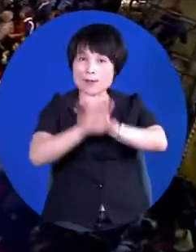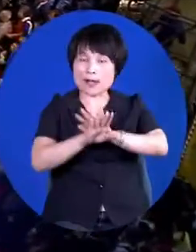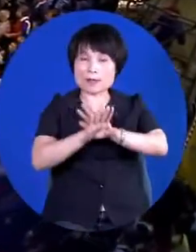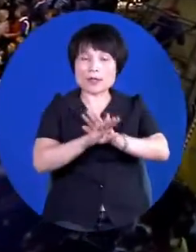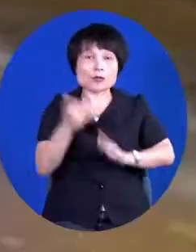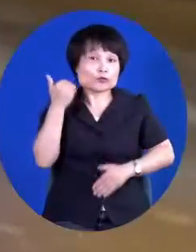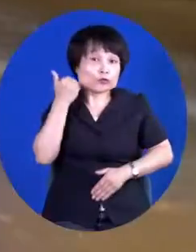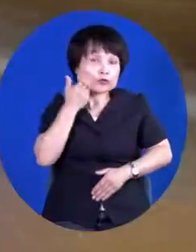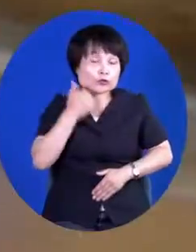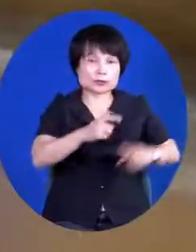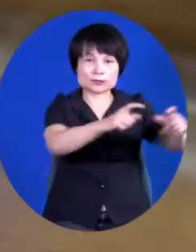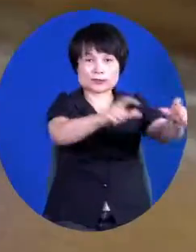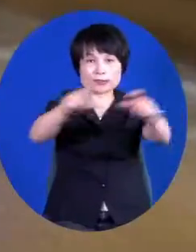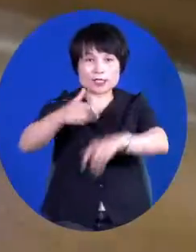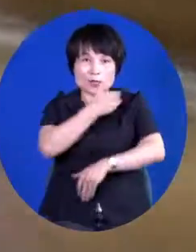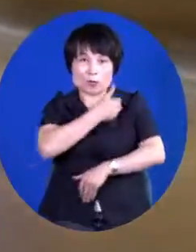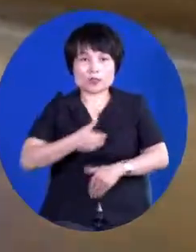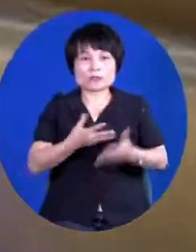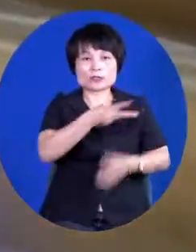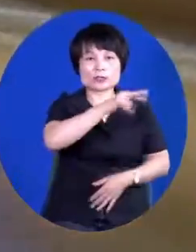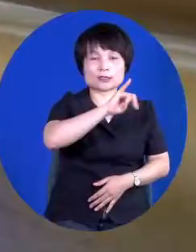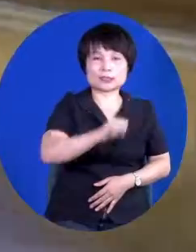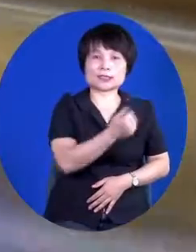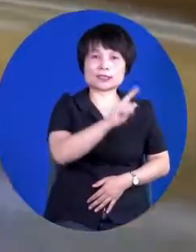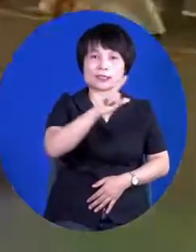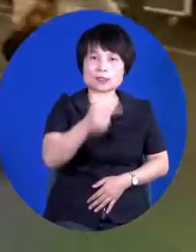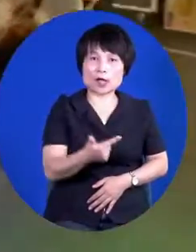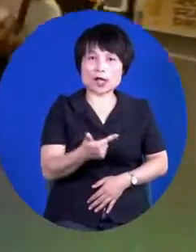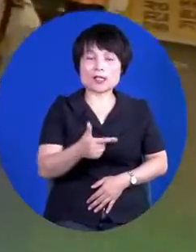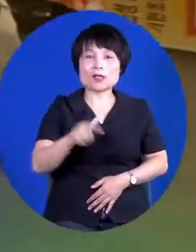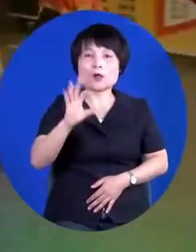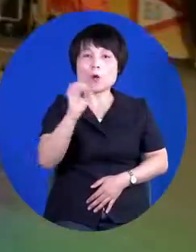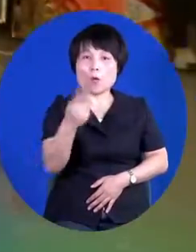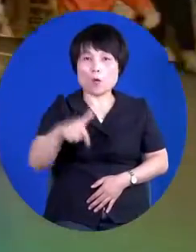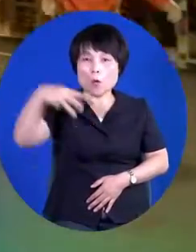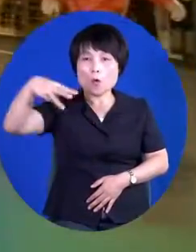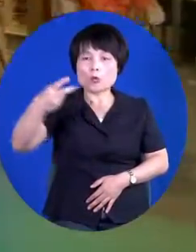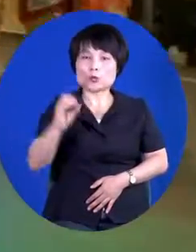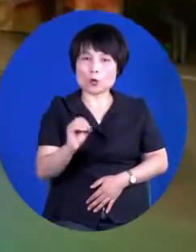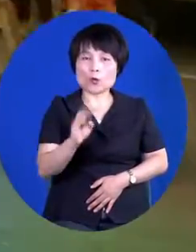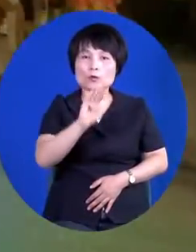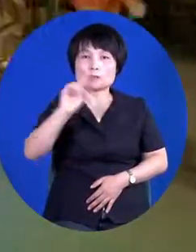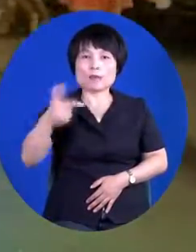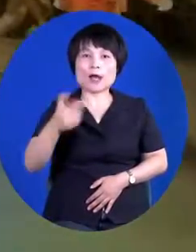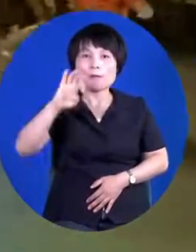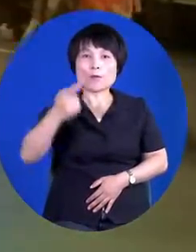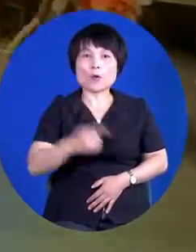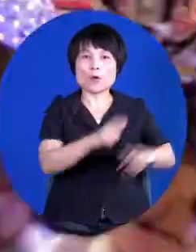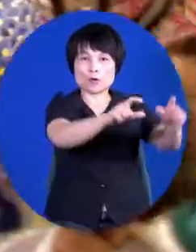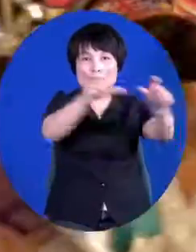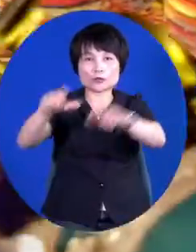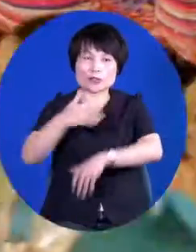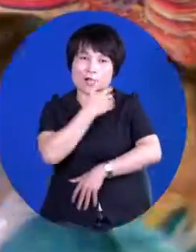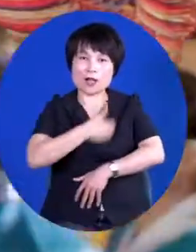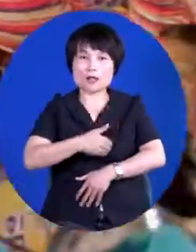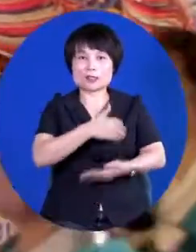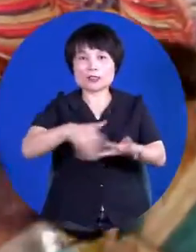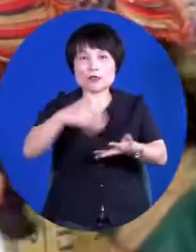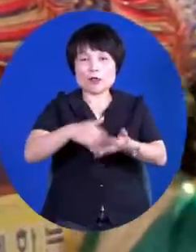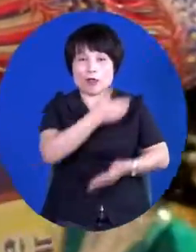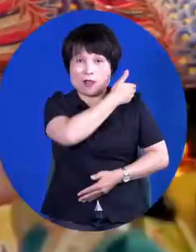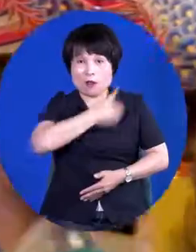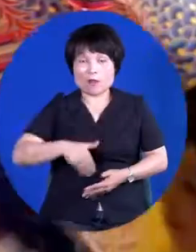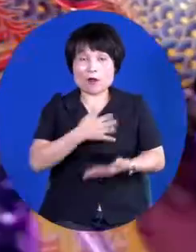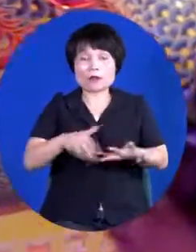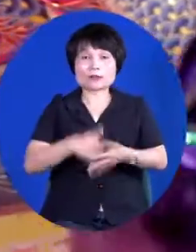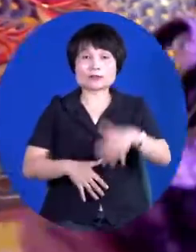퍼레이드에는 신관, 의당, 옥룡, 금학, 유구, 정안, 반포, 계룡 등 8개 면과